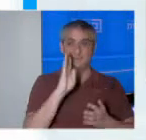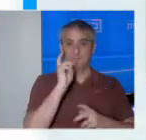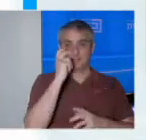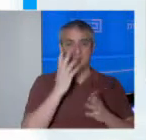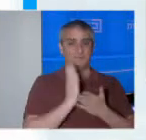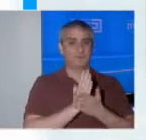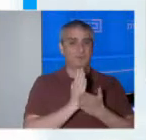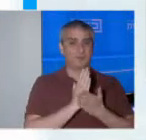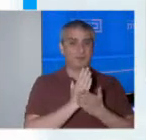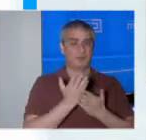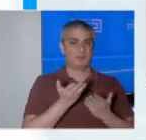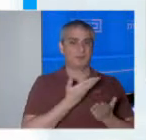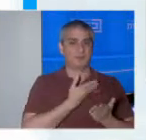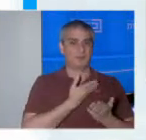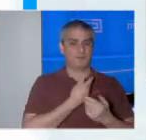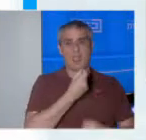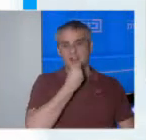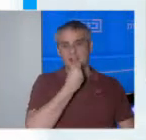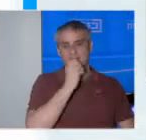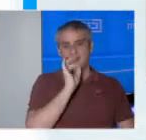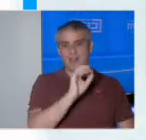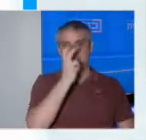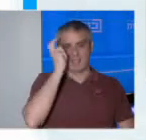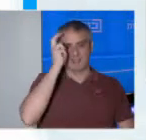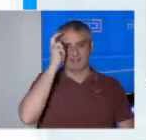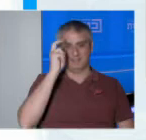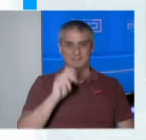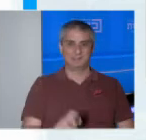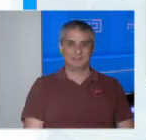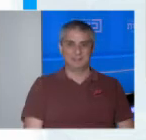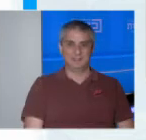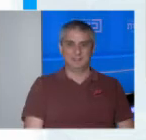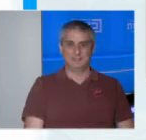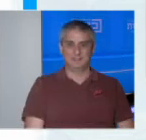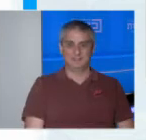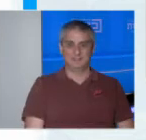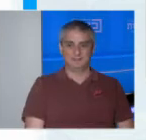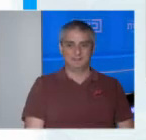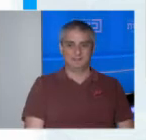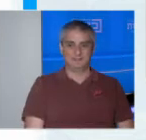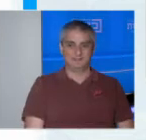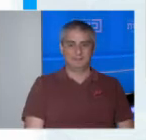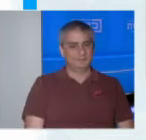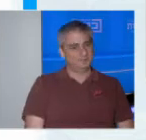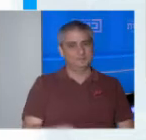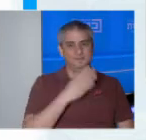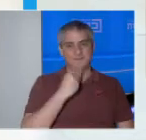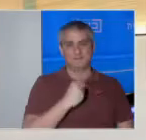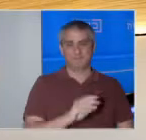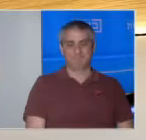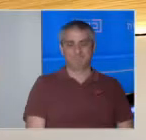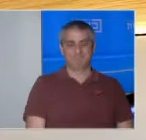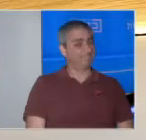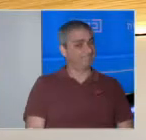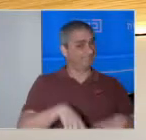מתכונן כבר ליום שאחרי, קבלו את כליית גנץ. יפה מאוד.